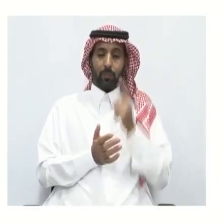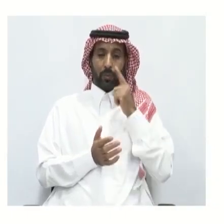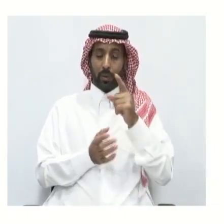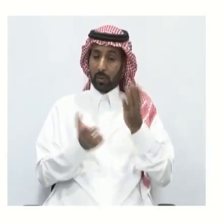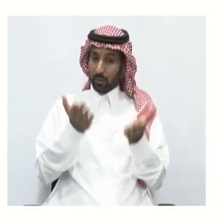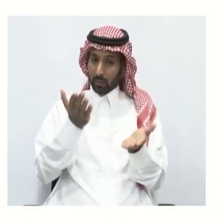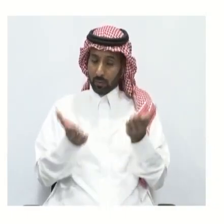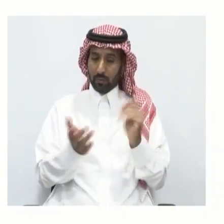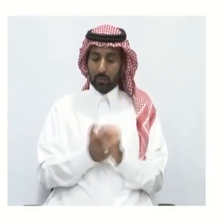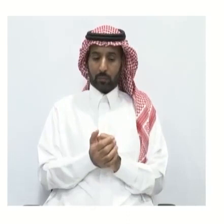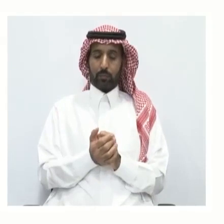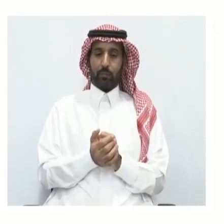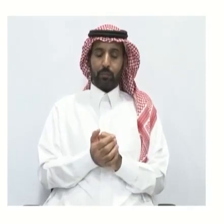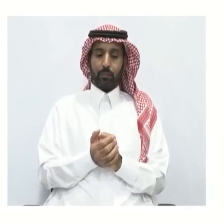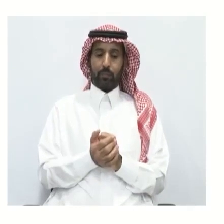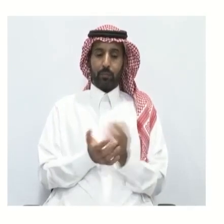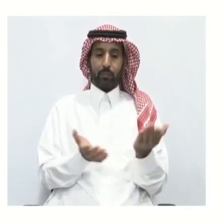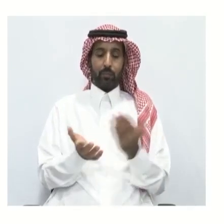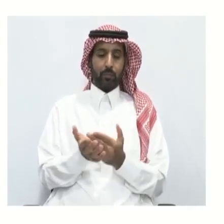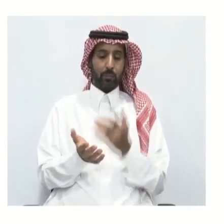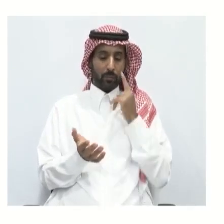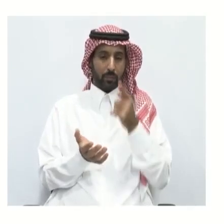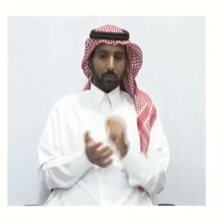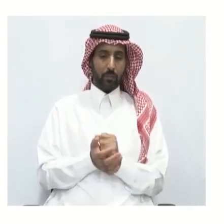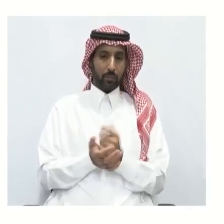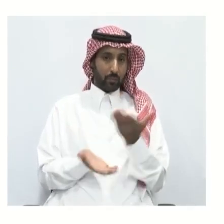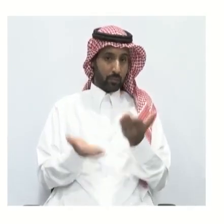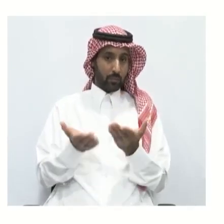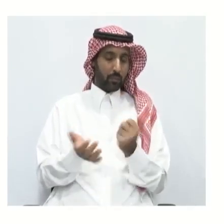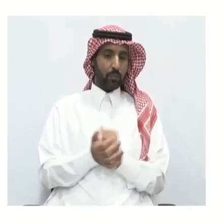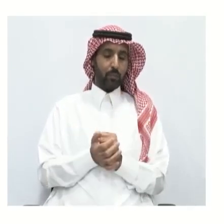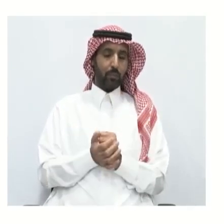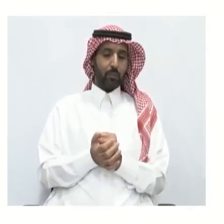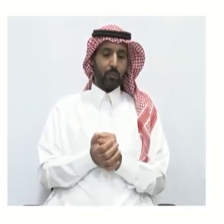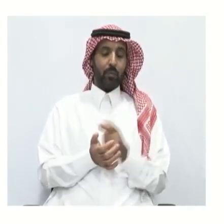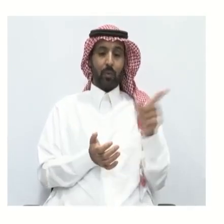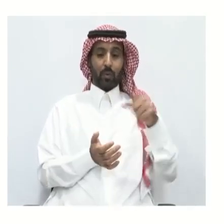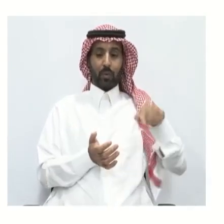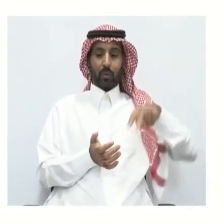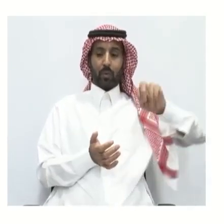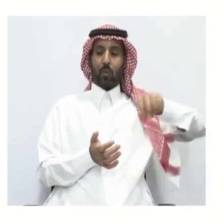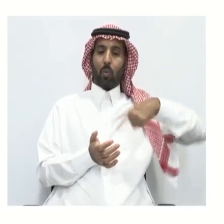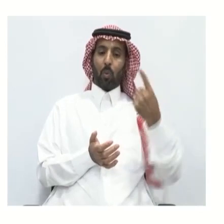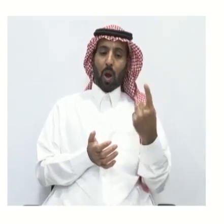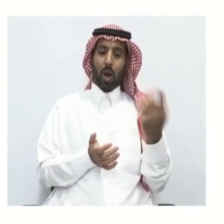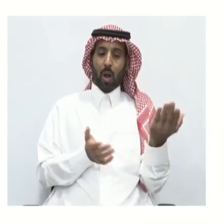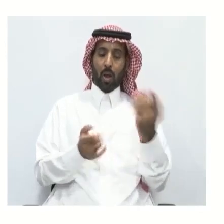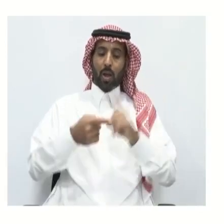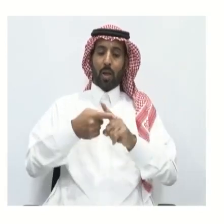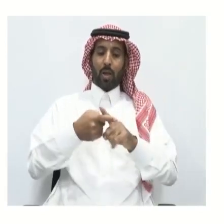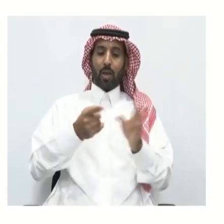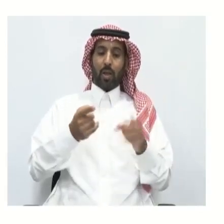يتم الوزن بشكل صحيح اذا لنرى الان الوزن هنا الزنك واحد هنا الزنك